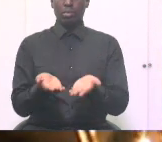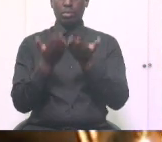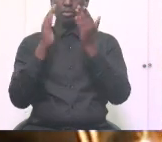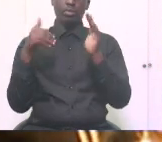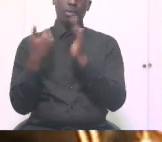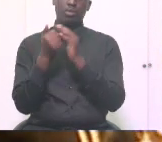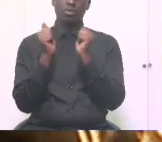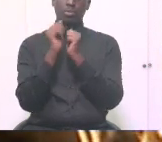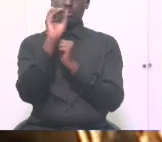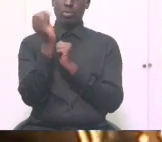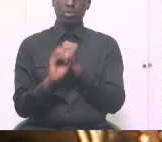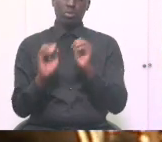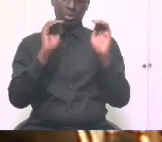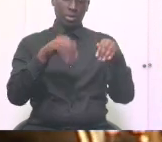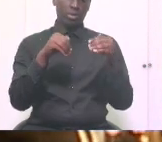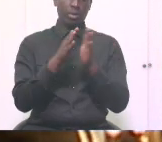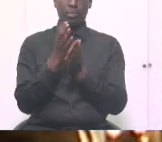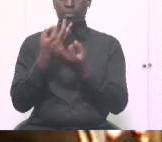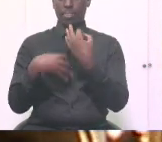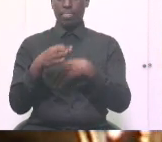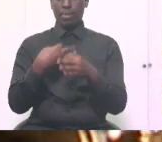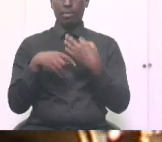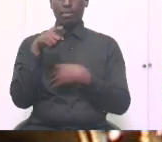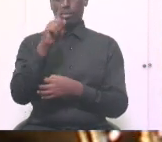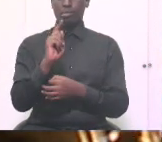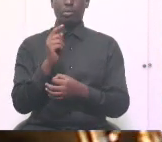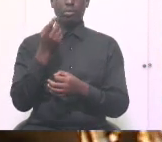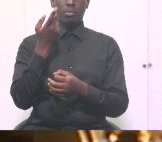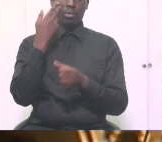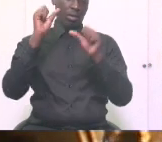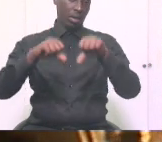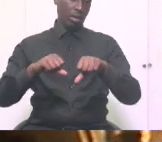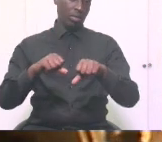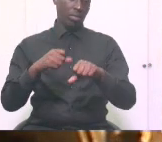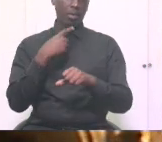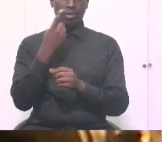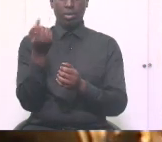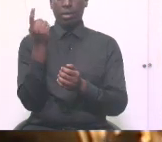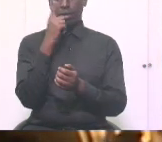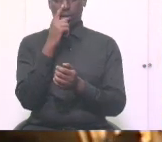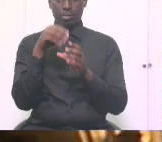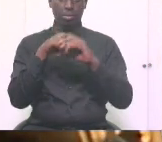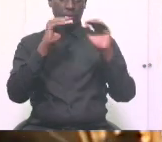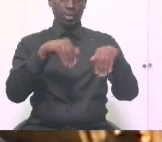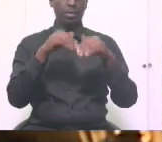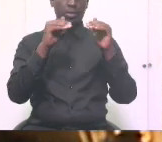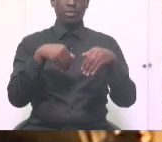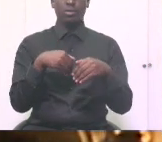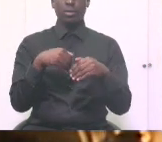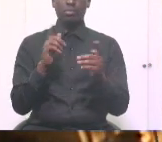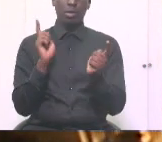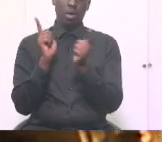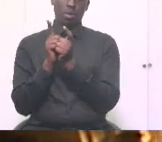kigero cy'10%. Ubuhinzi n'inganda byo byagenze nabi bavuze ko kandi ubuhinzi